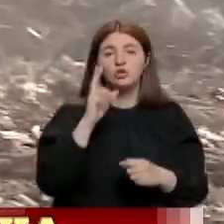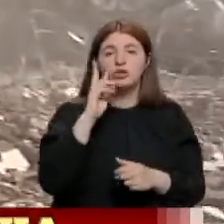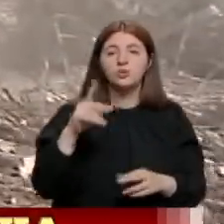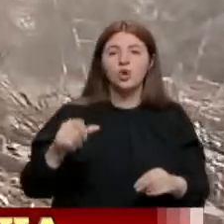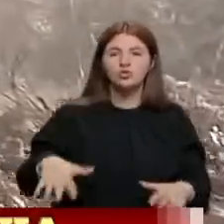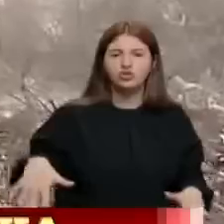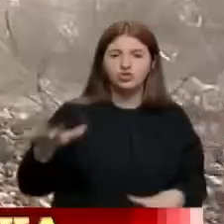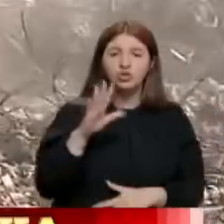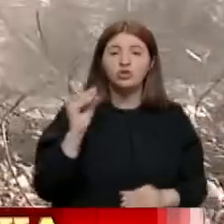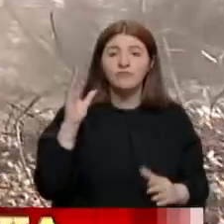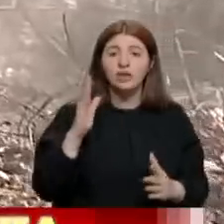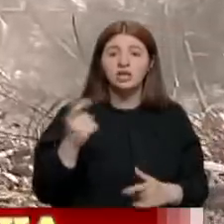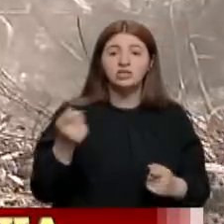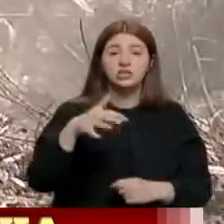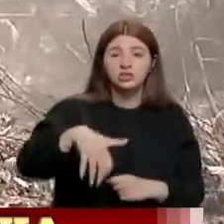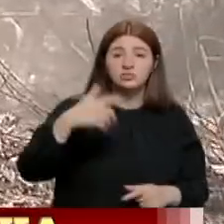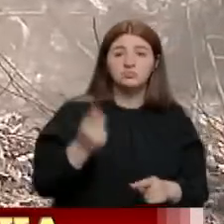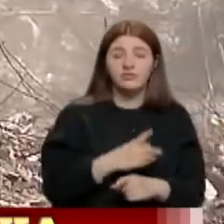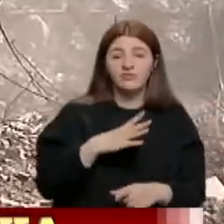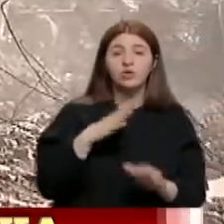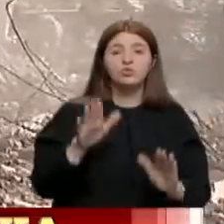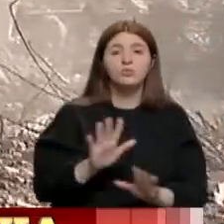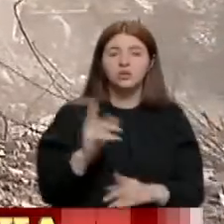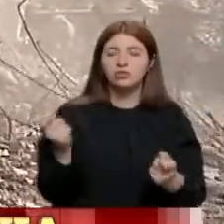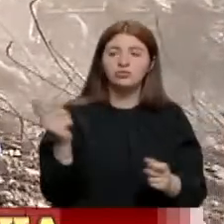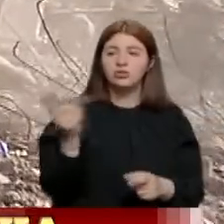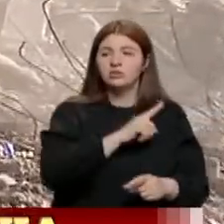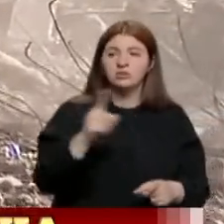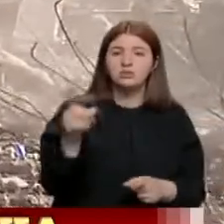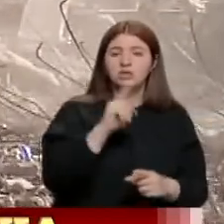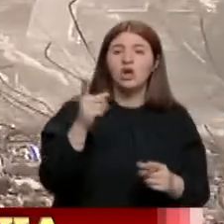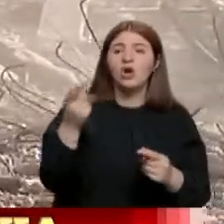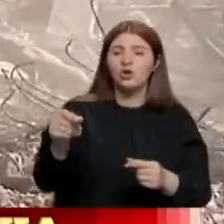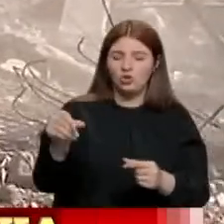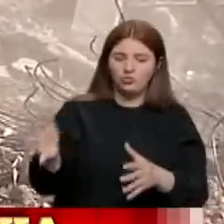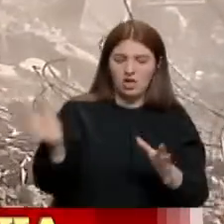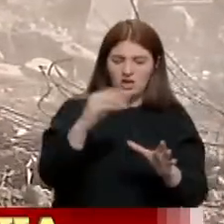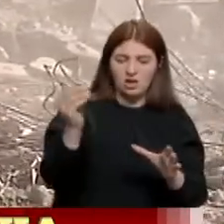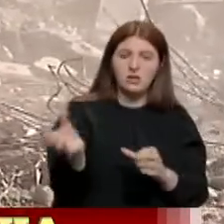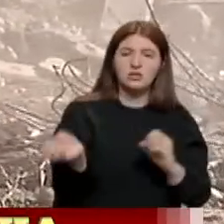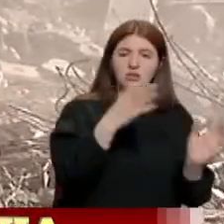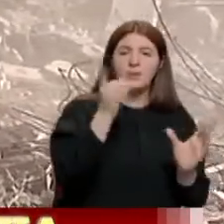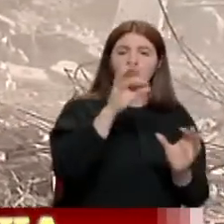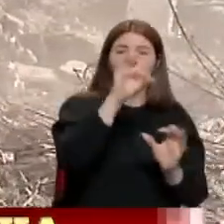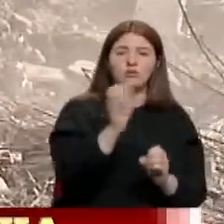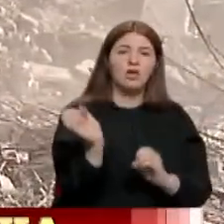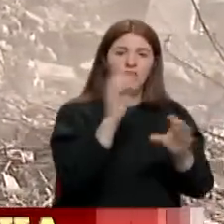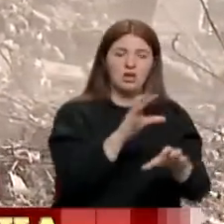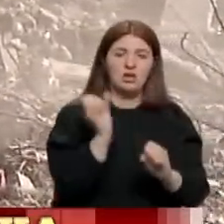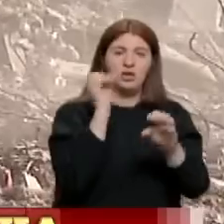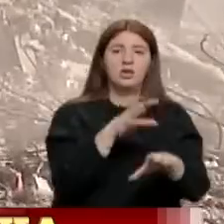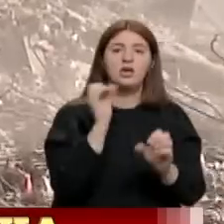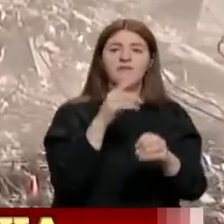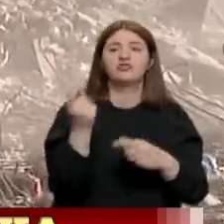toz duman, çok sayıda iş makinesi var. Durmaksızın çalışıyor. Hafriyatlar kaldırılıyor. Başka bir noktaya sevk ediliyor